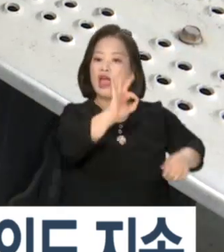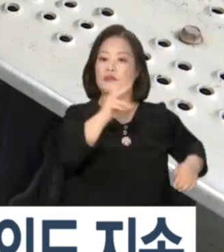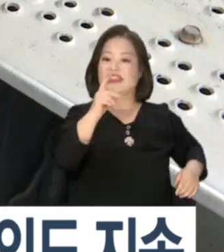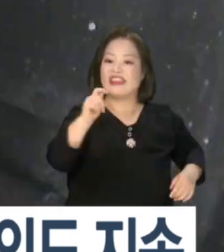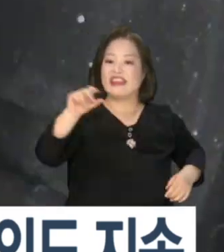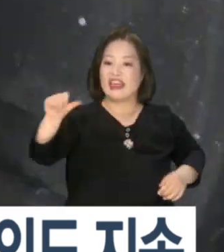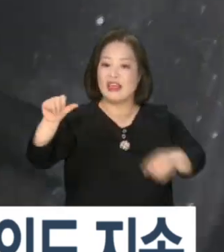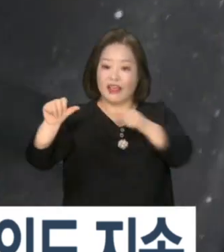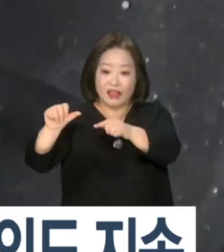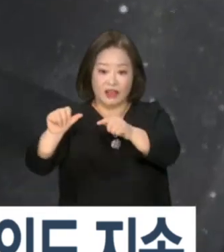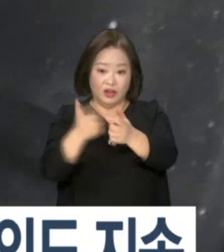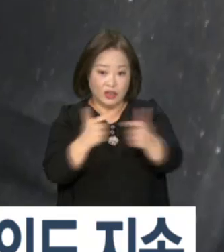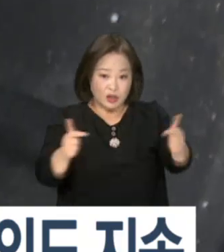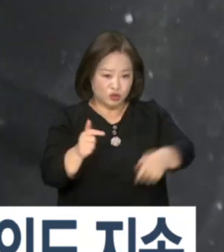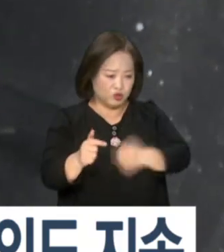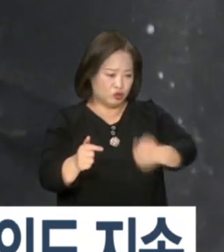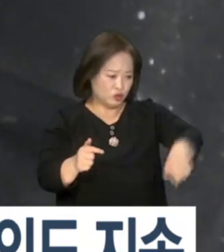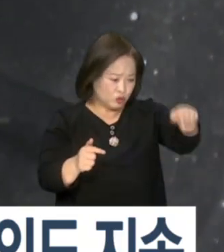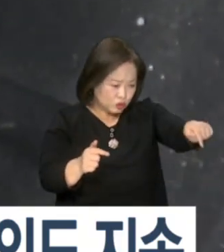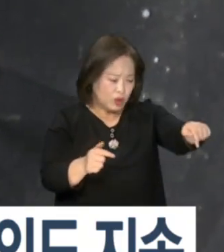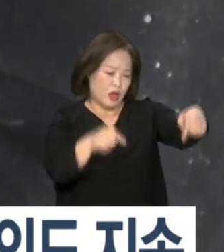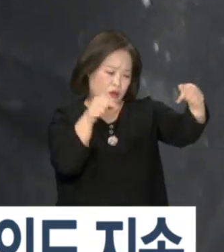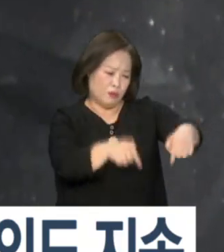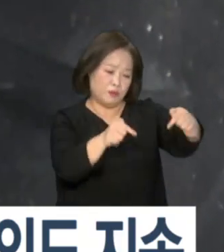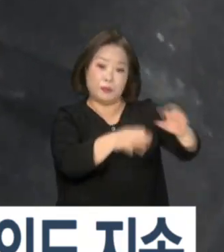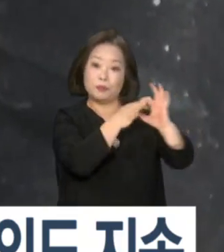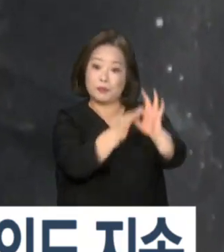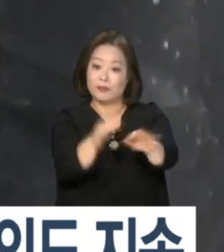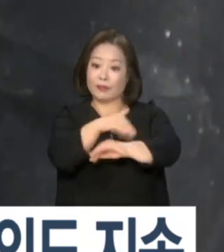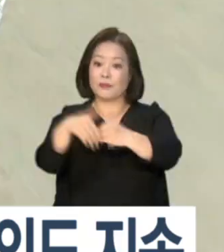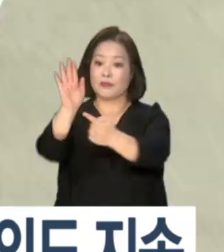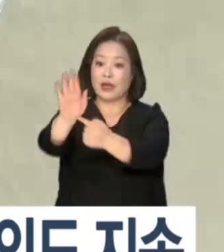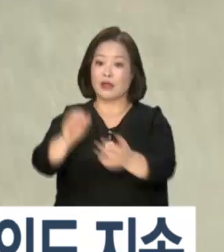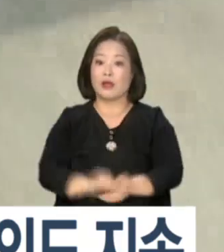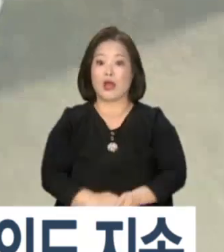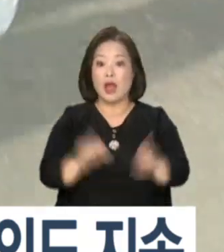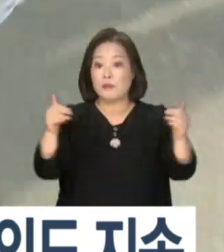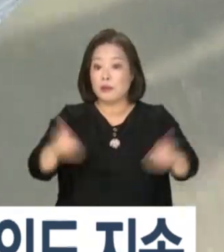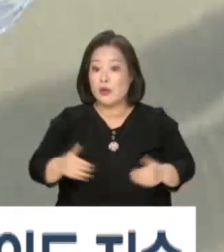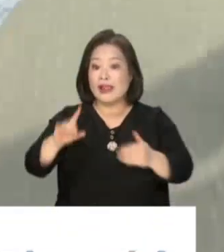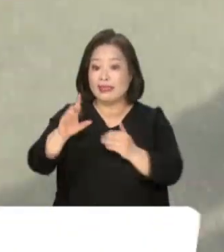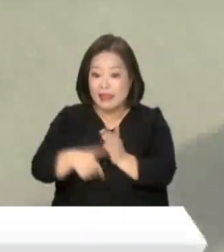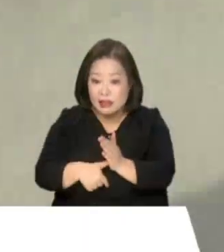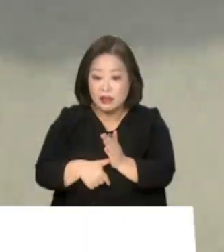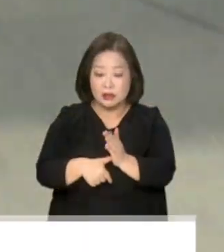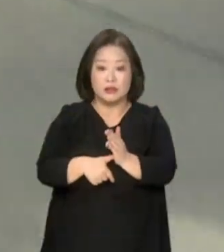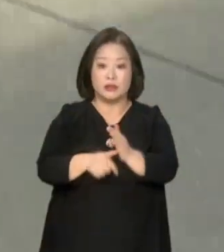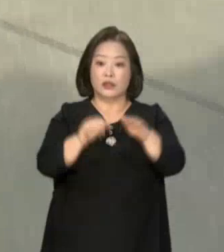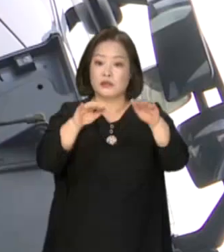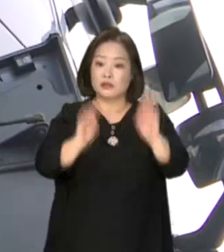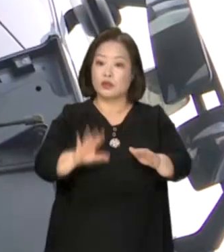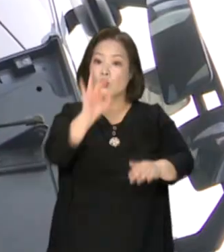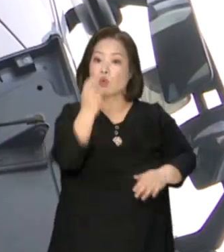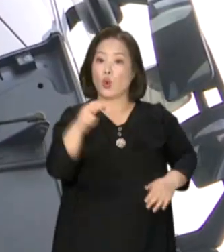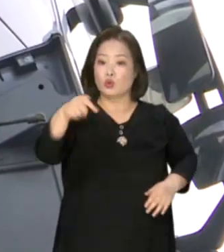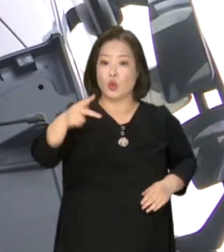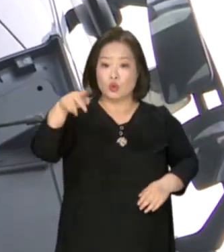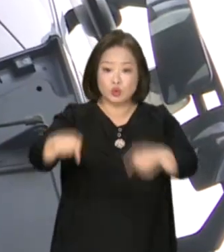다양한 채널로 중국과의 협의를 지속합니다. 아울러 필요할 경우 시장 안정화를 위한 조치도